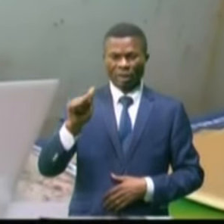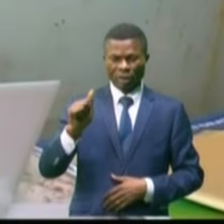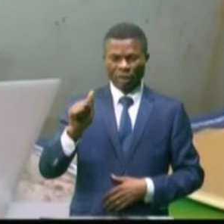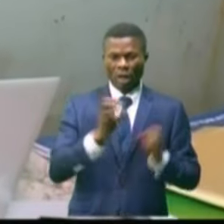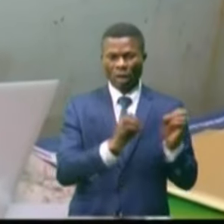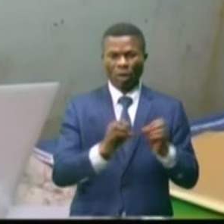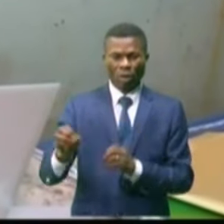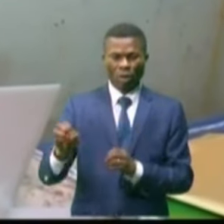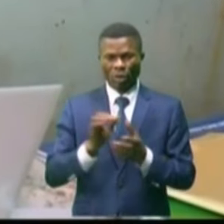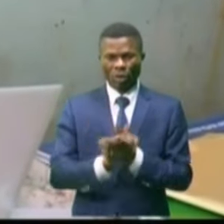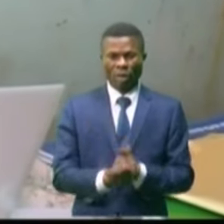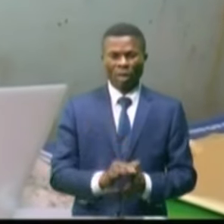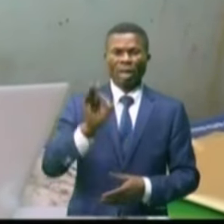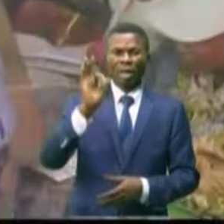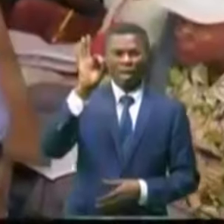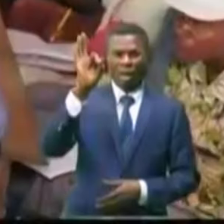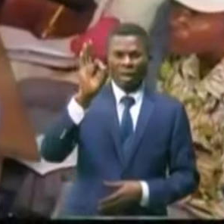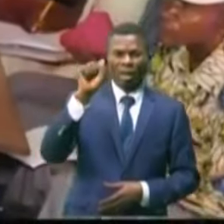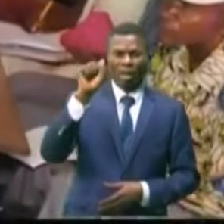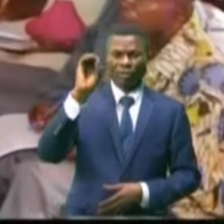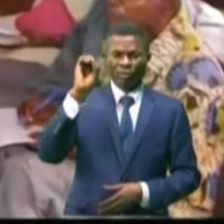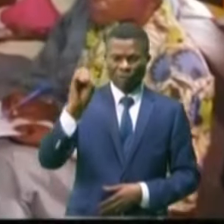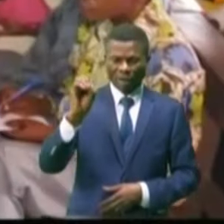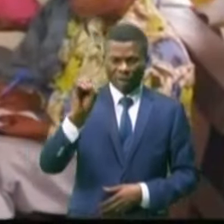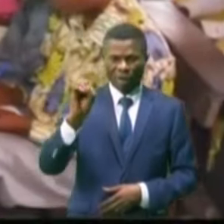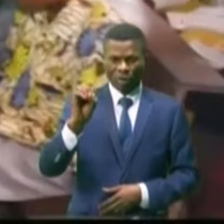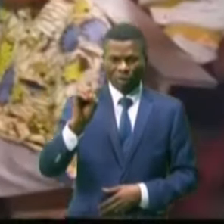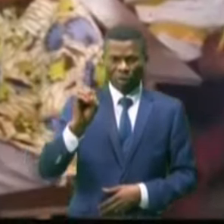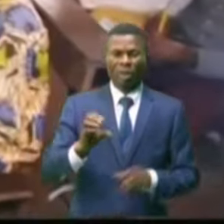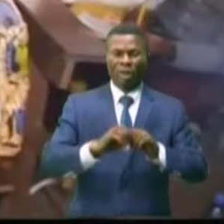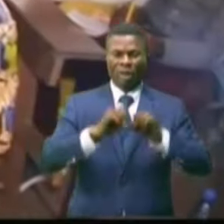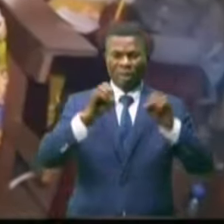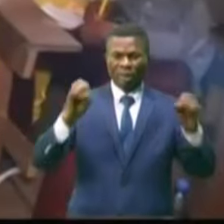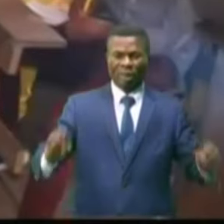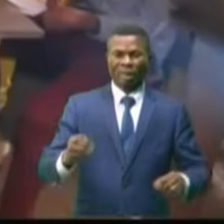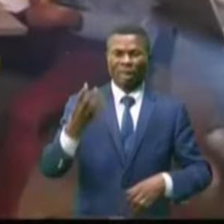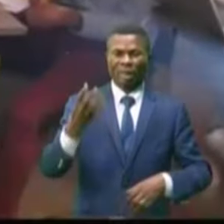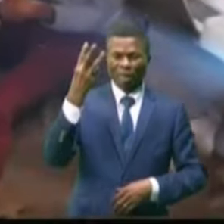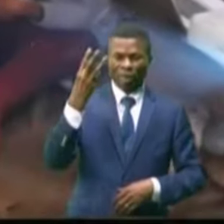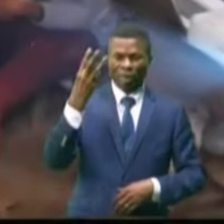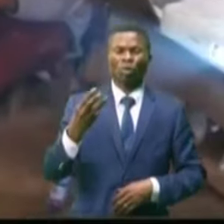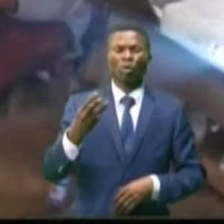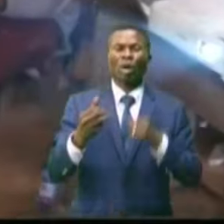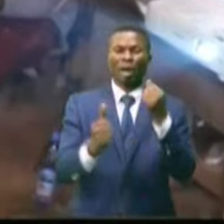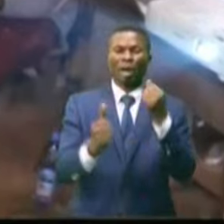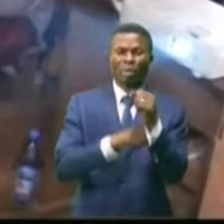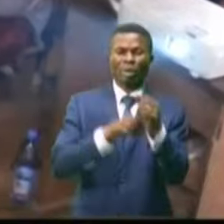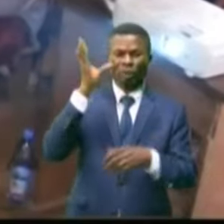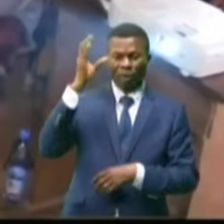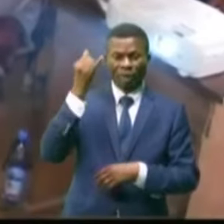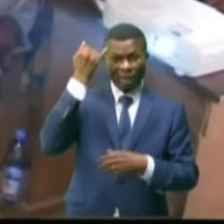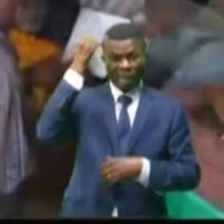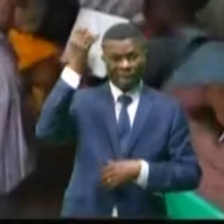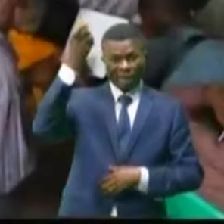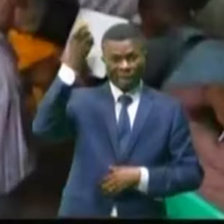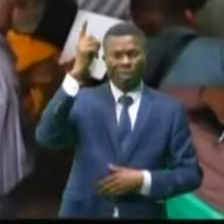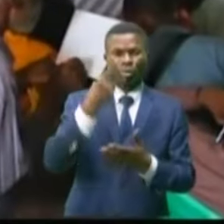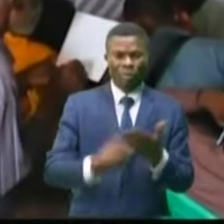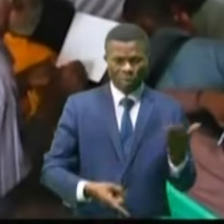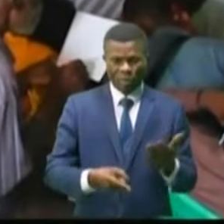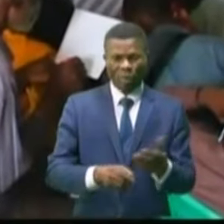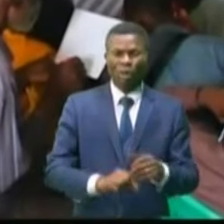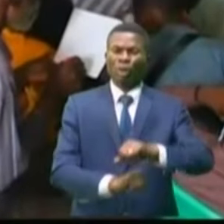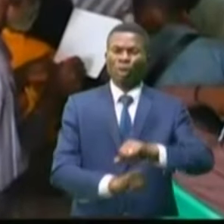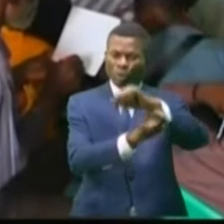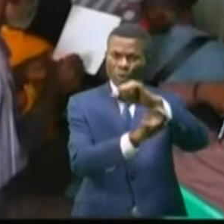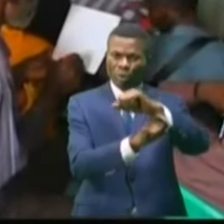la FAO, auquel sont conviées 53 organisations paysannes, vise principalement à appuyer